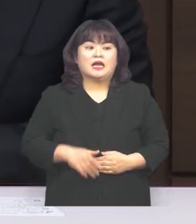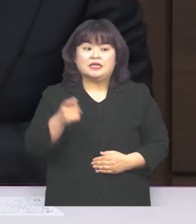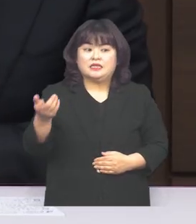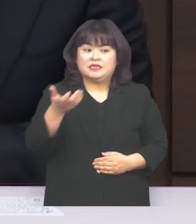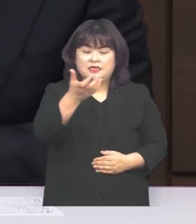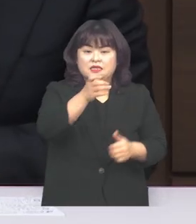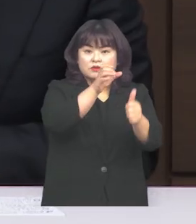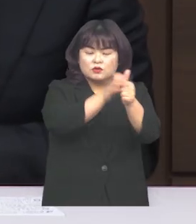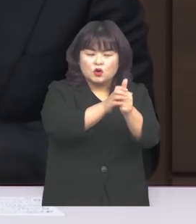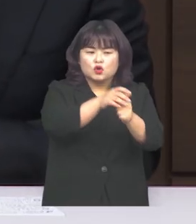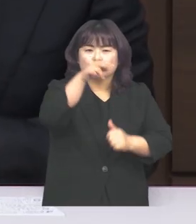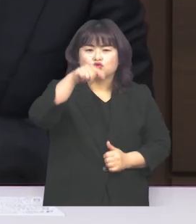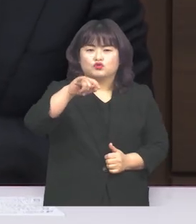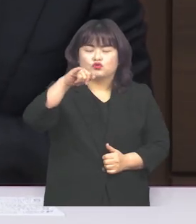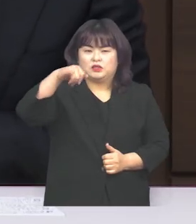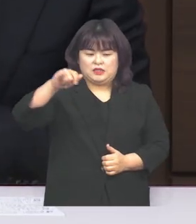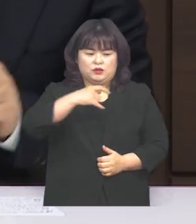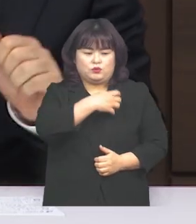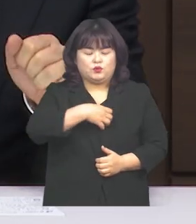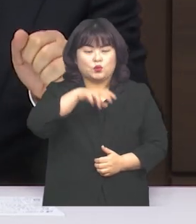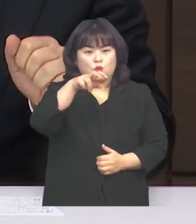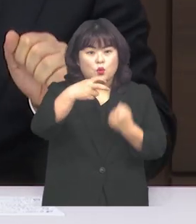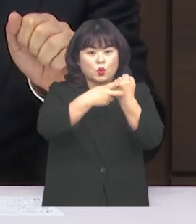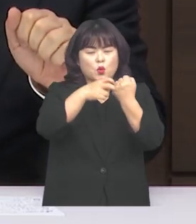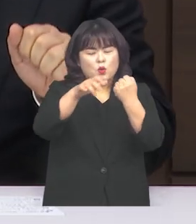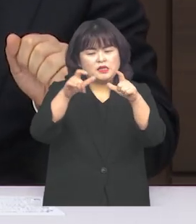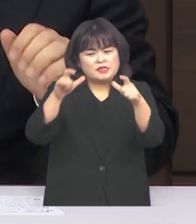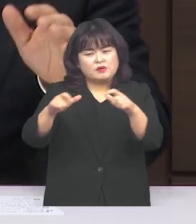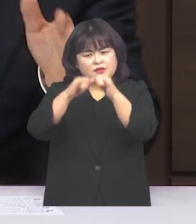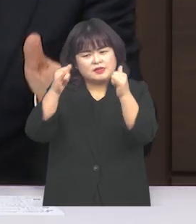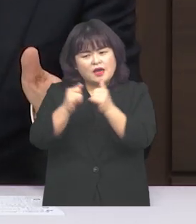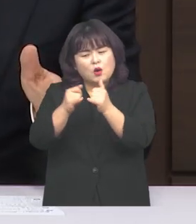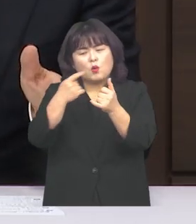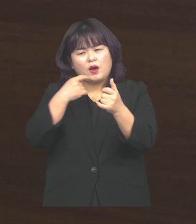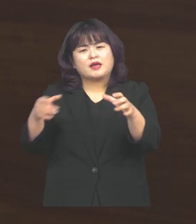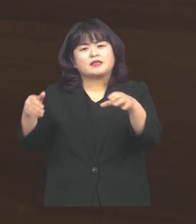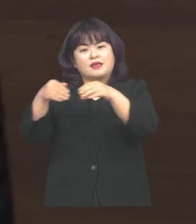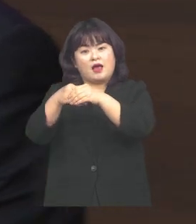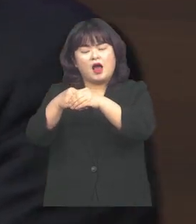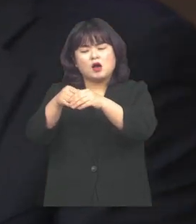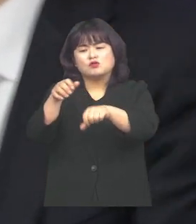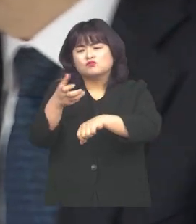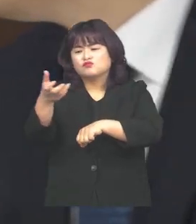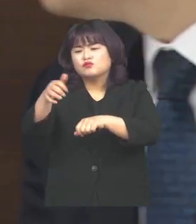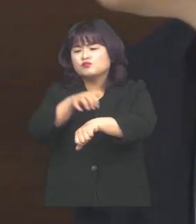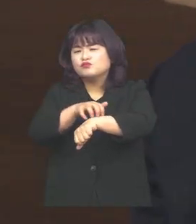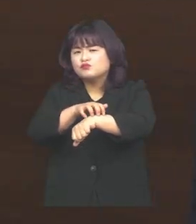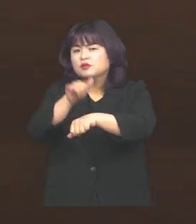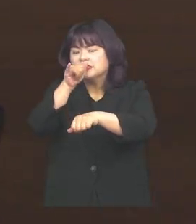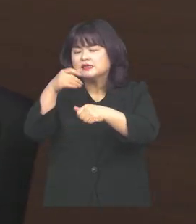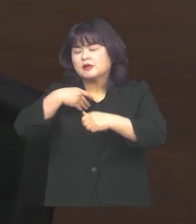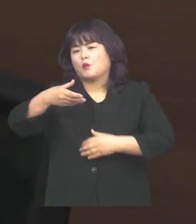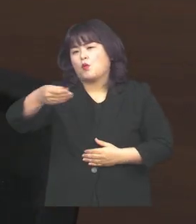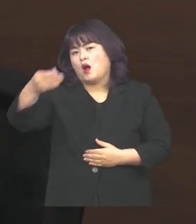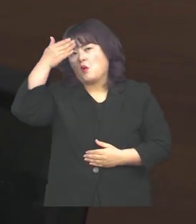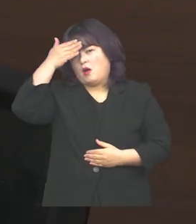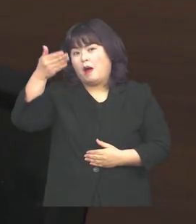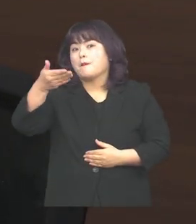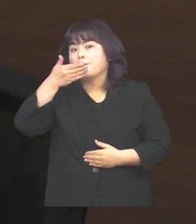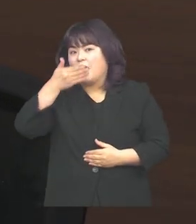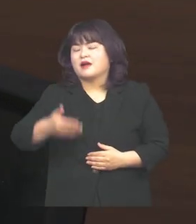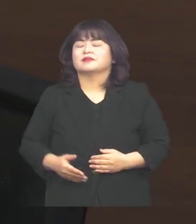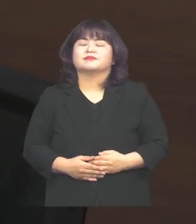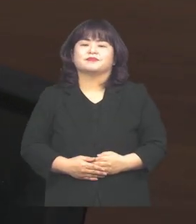기탁한 휠체어는 수지구 보건소의 지역사회 재활사업과 연계해 보행보조가 필요한 시민에게 무상으로